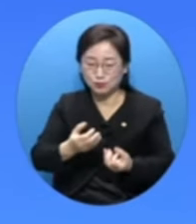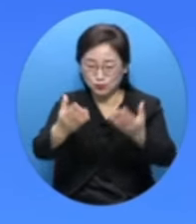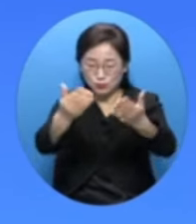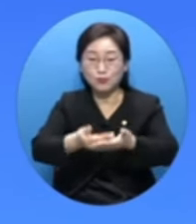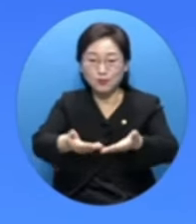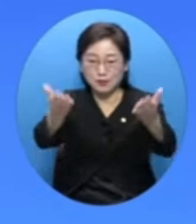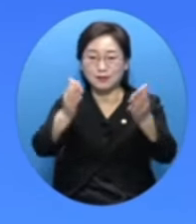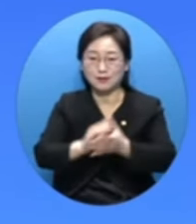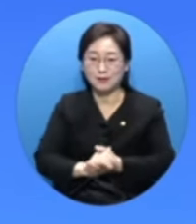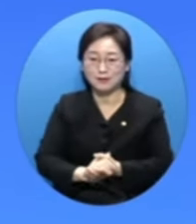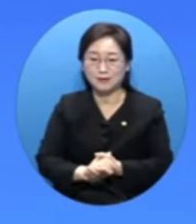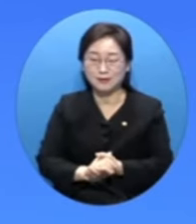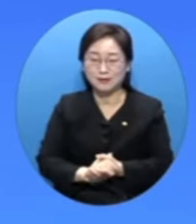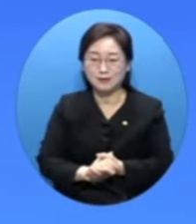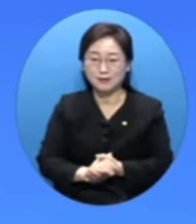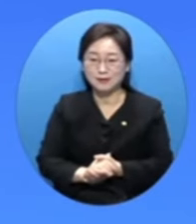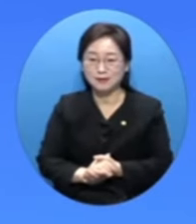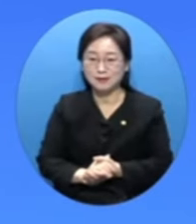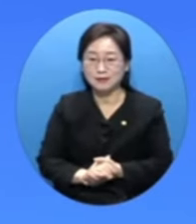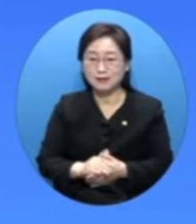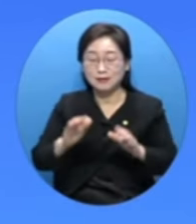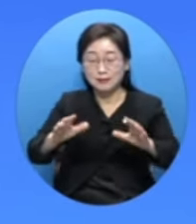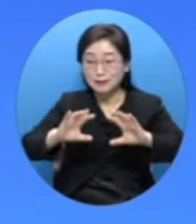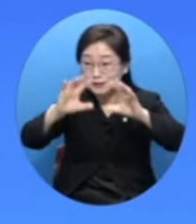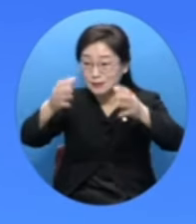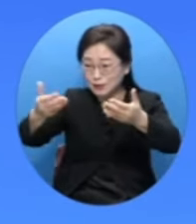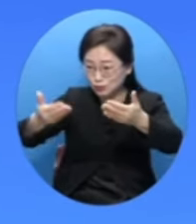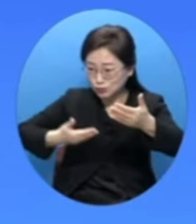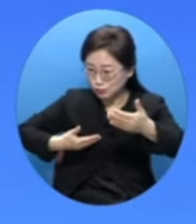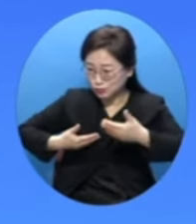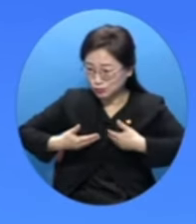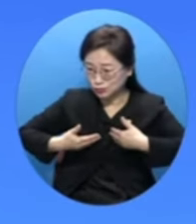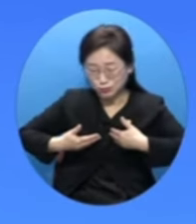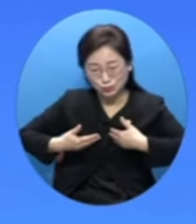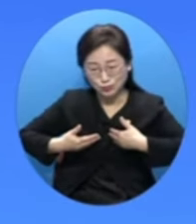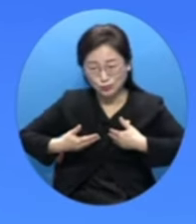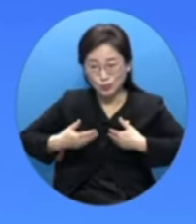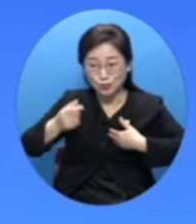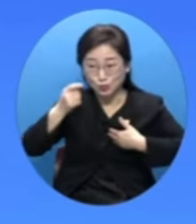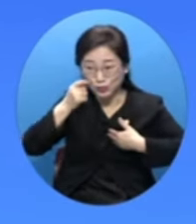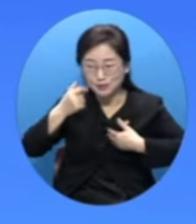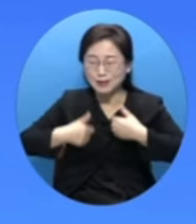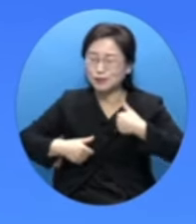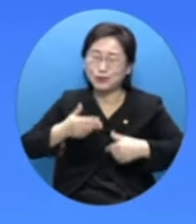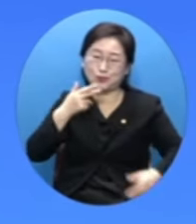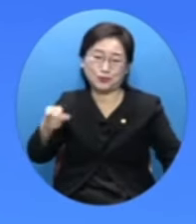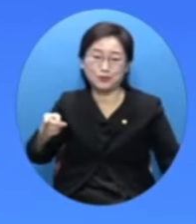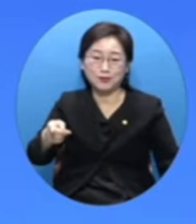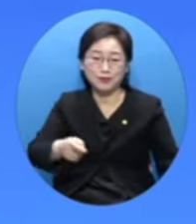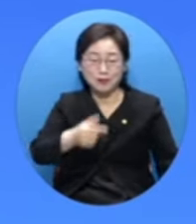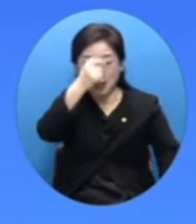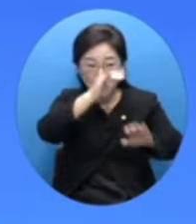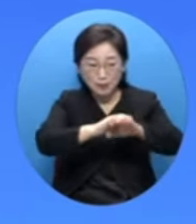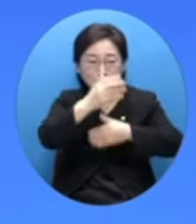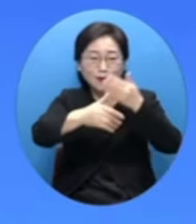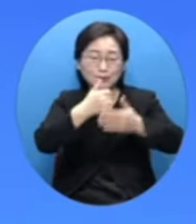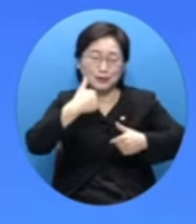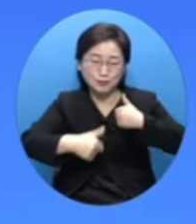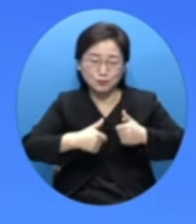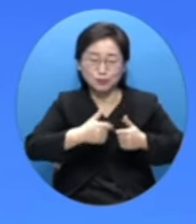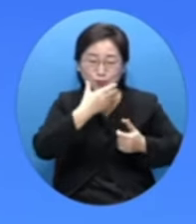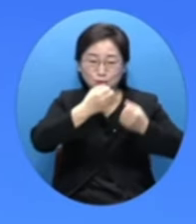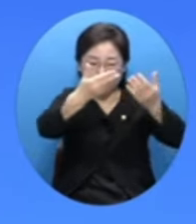있습니다. 이 세상에서 주지 못하는 그 기쁨이 예배를 통해서 우리 주님께로부터 우리에게 주어지게 되는